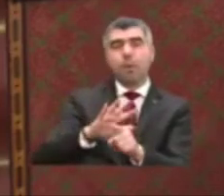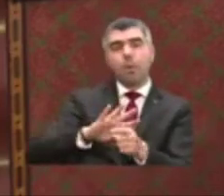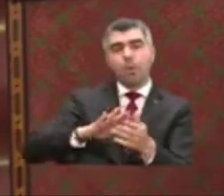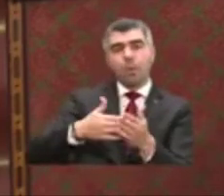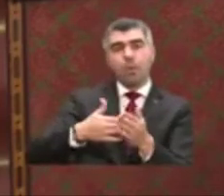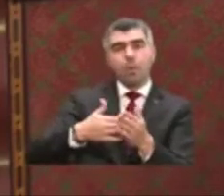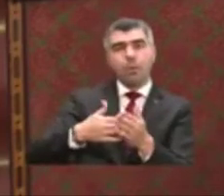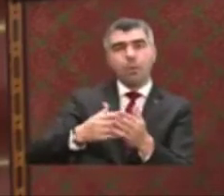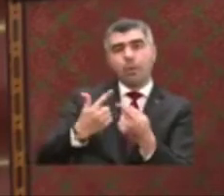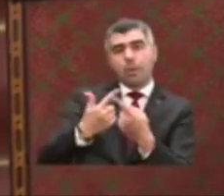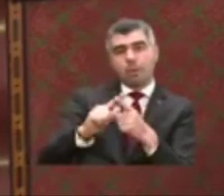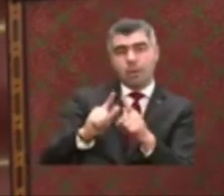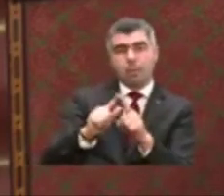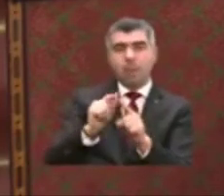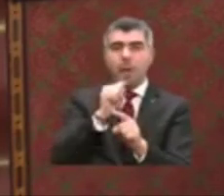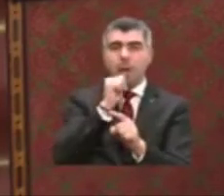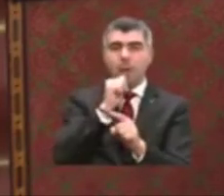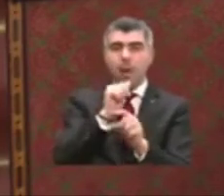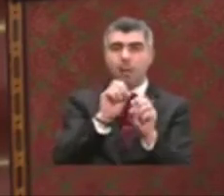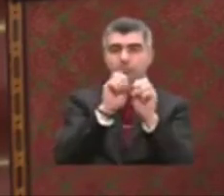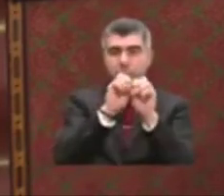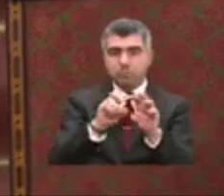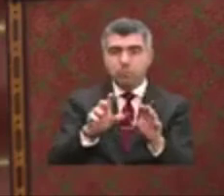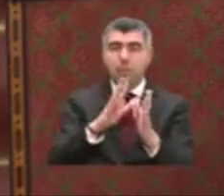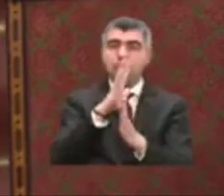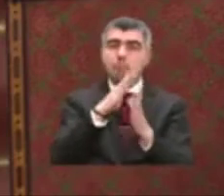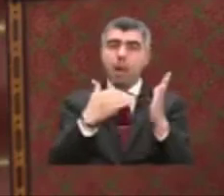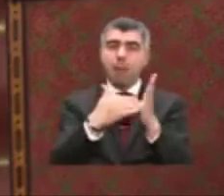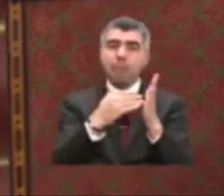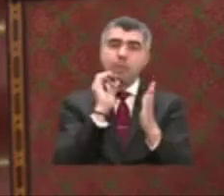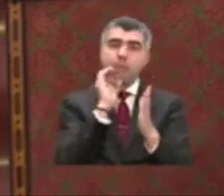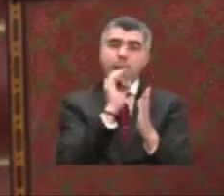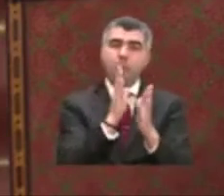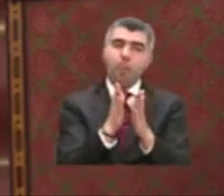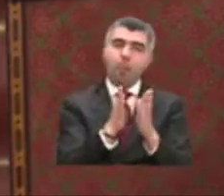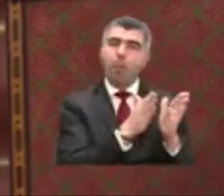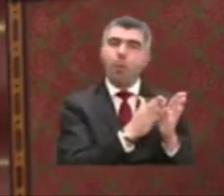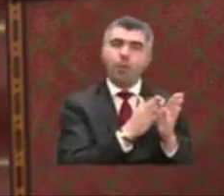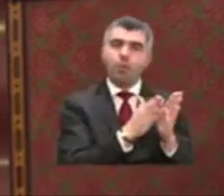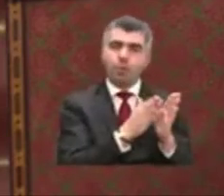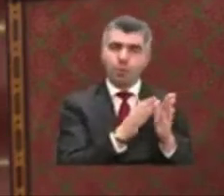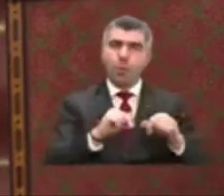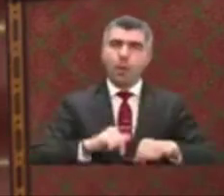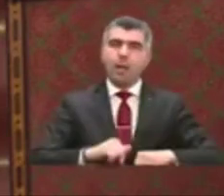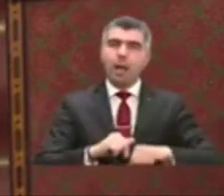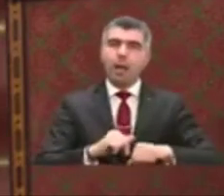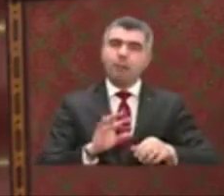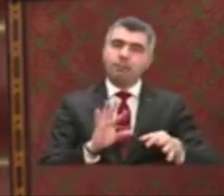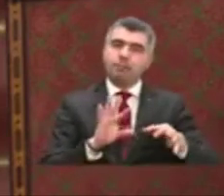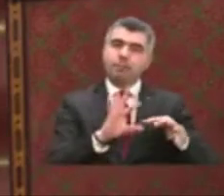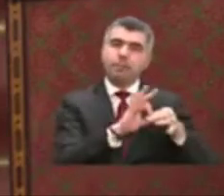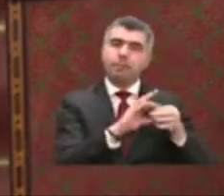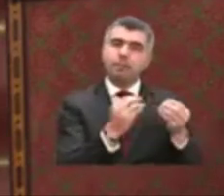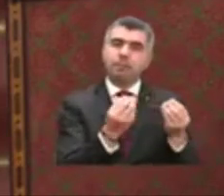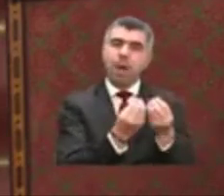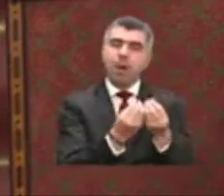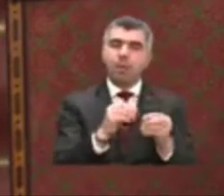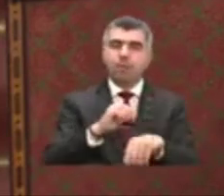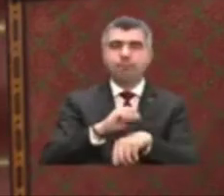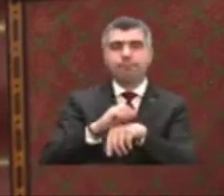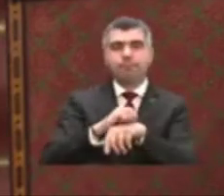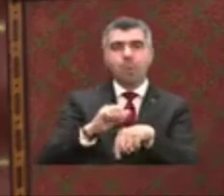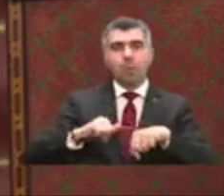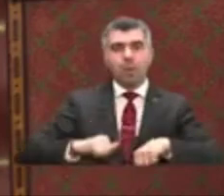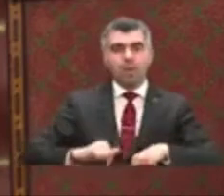تطوير وتطهير السائل اللي في برنامج خاص كذلك مع وزارة الداخلية في الإطار. وثالثا